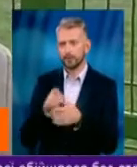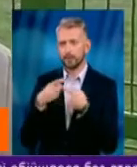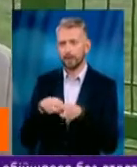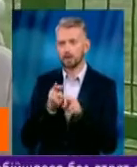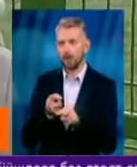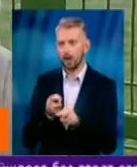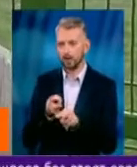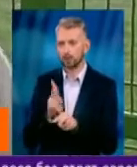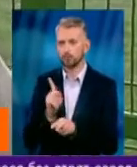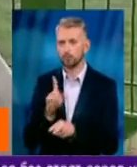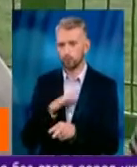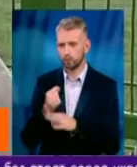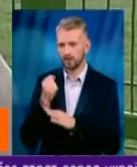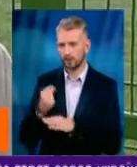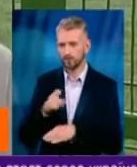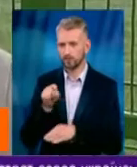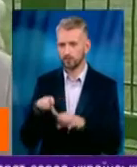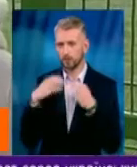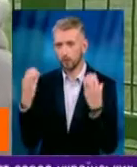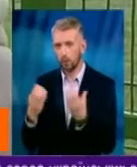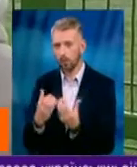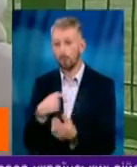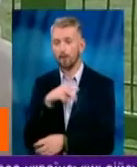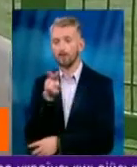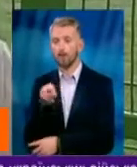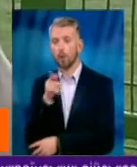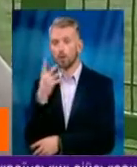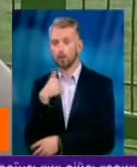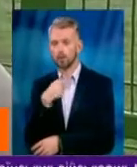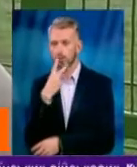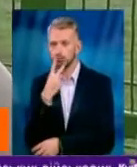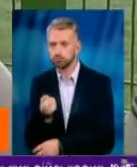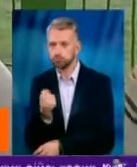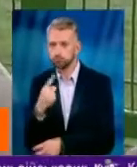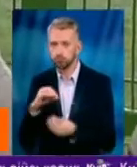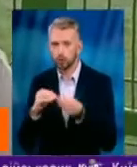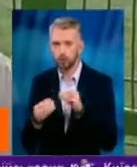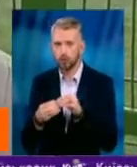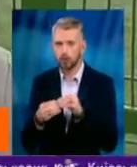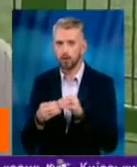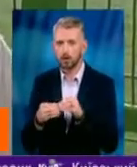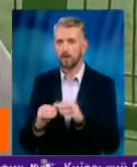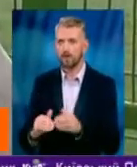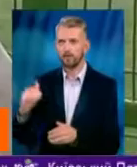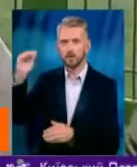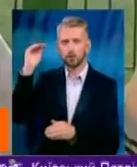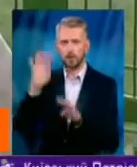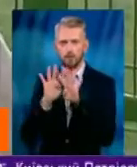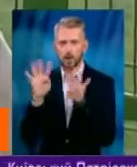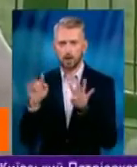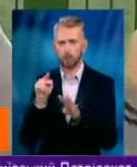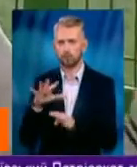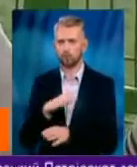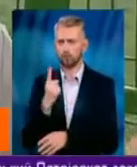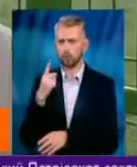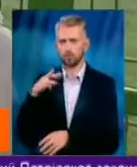назначений за цим стадіоном. Візуально, коли я вже побачила проблеми, це висота паркану. Паркан був